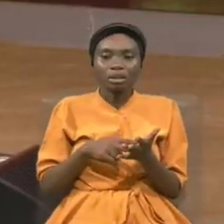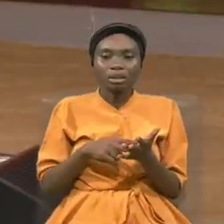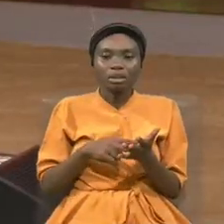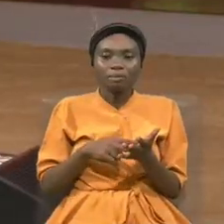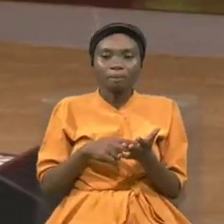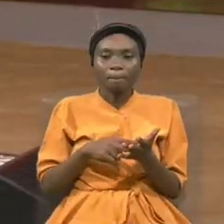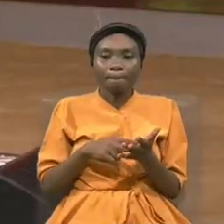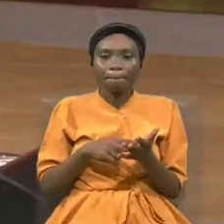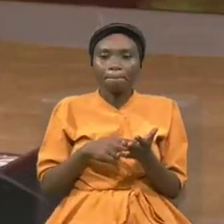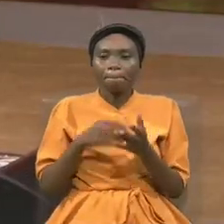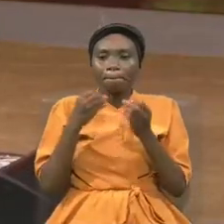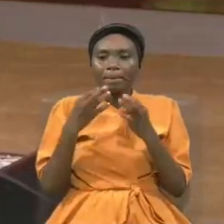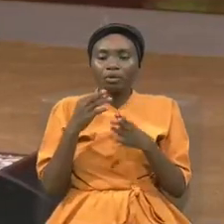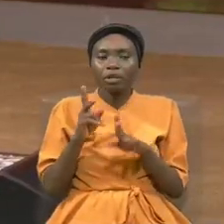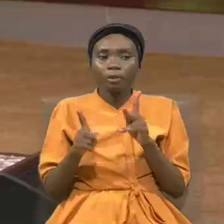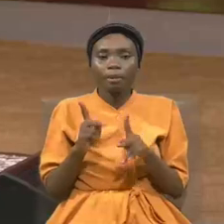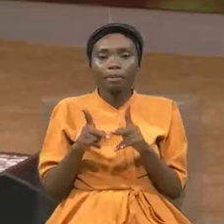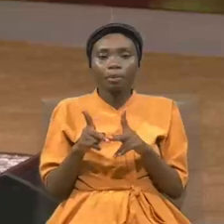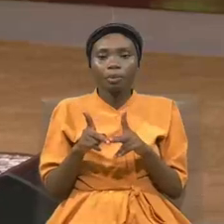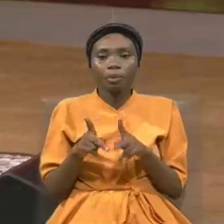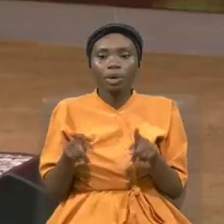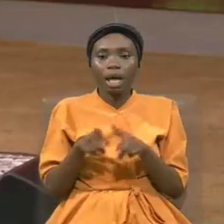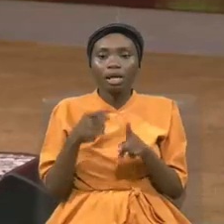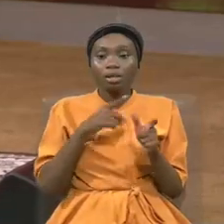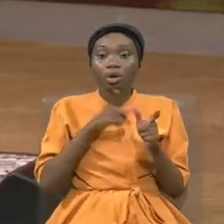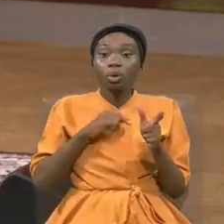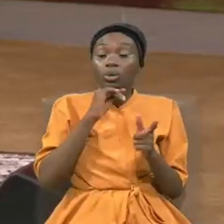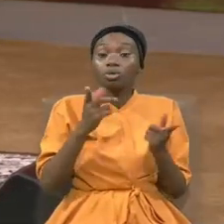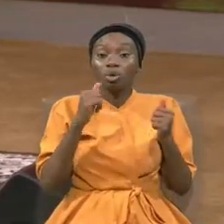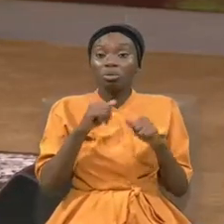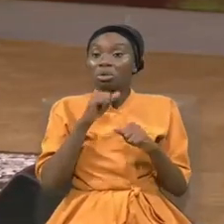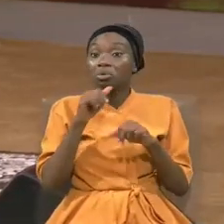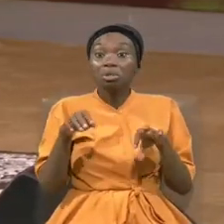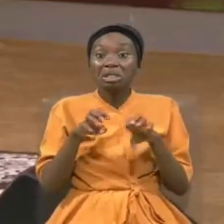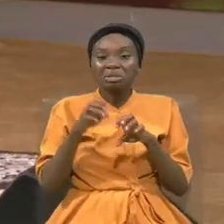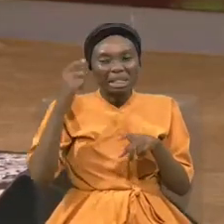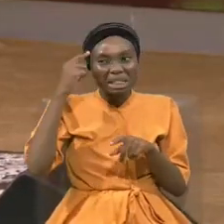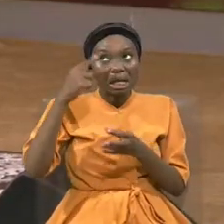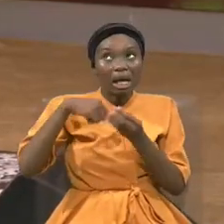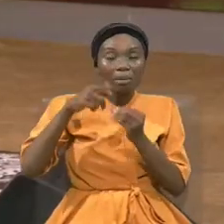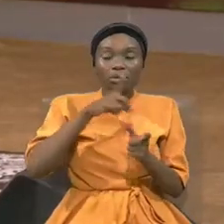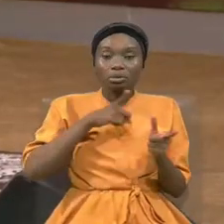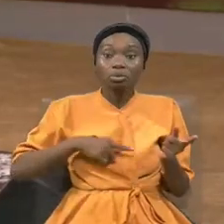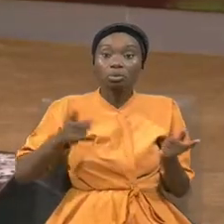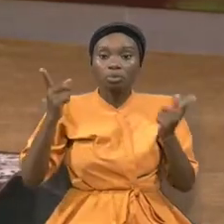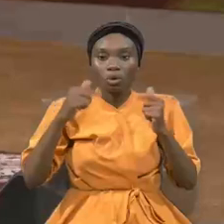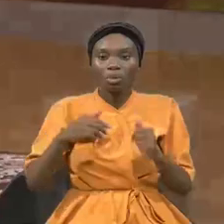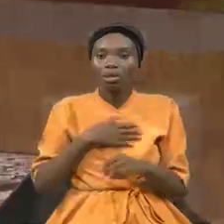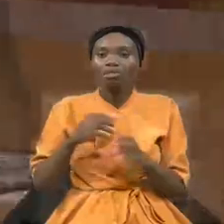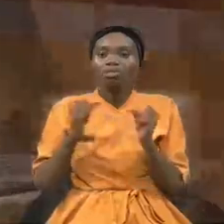conviction. Beaucoup de gens, comme le Seigneur viendra, ils ne pensent même pas à l'avènement du